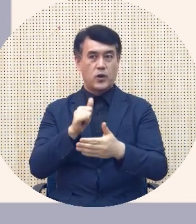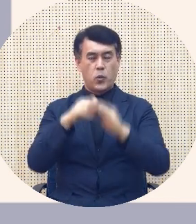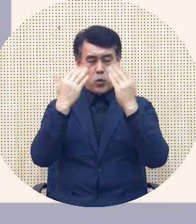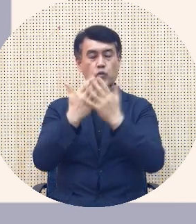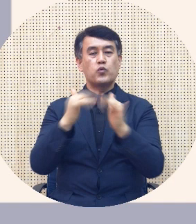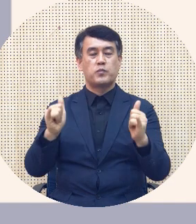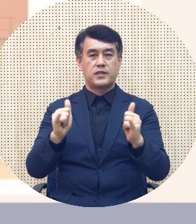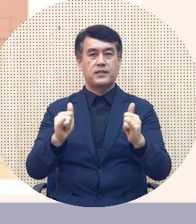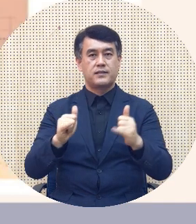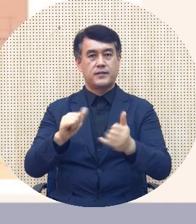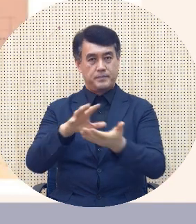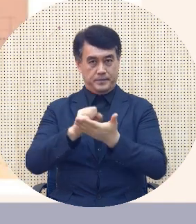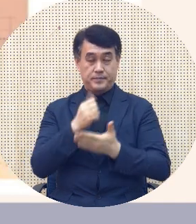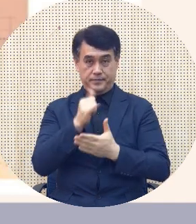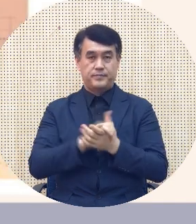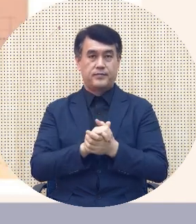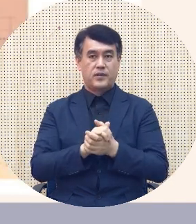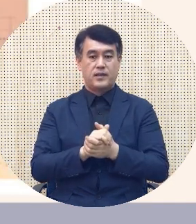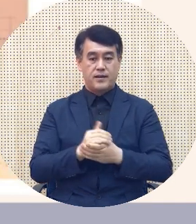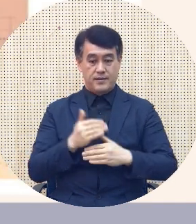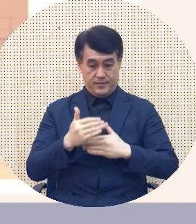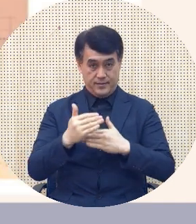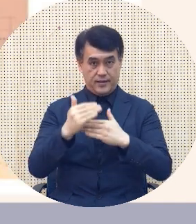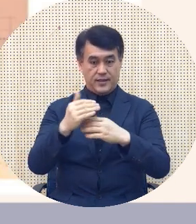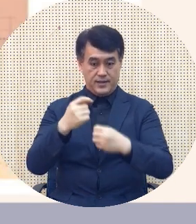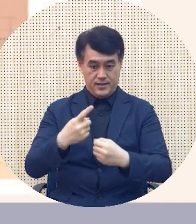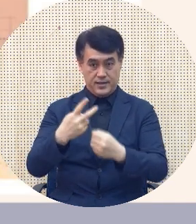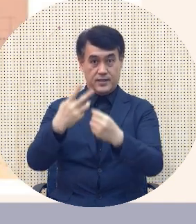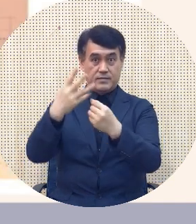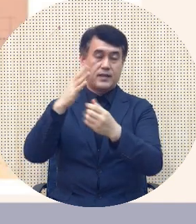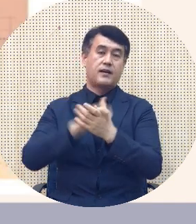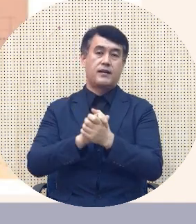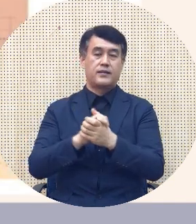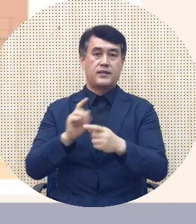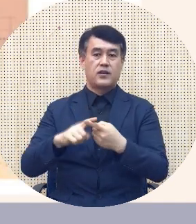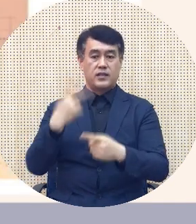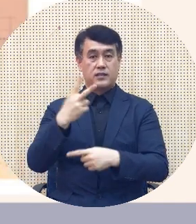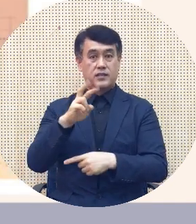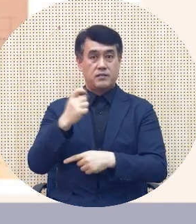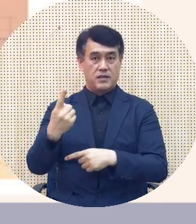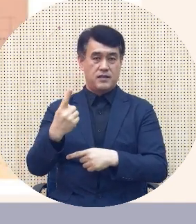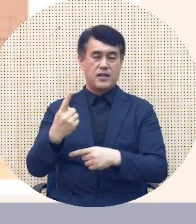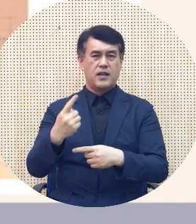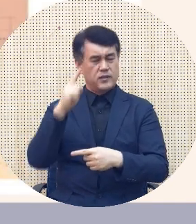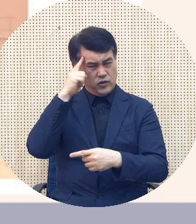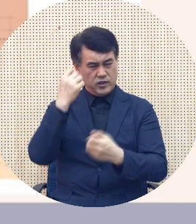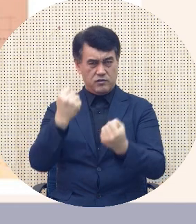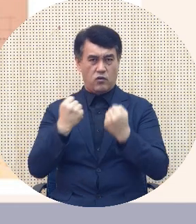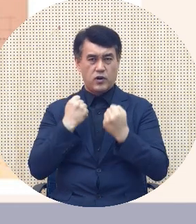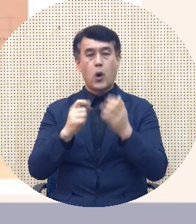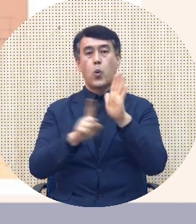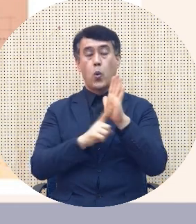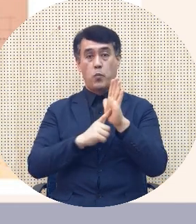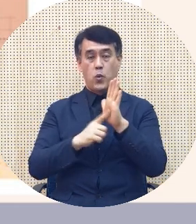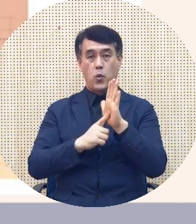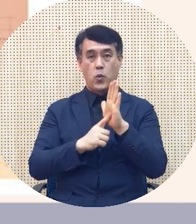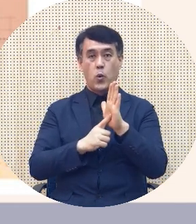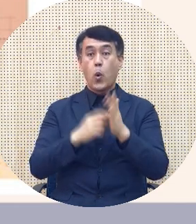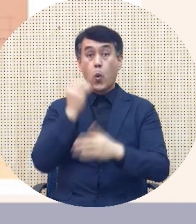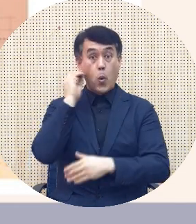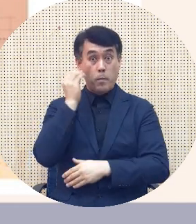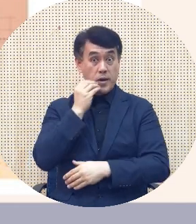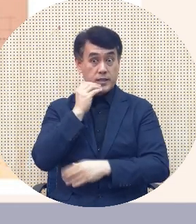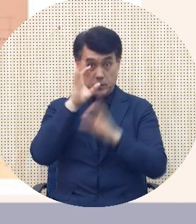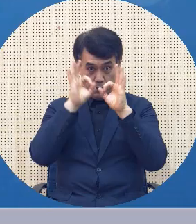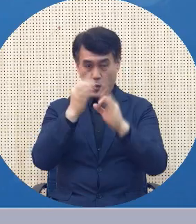참여할 수 있습니다. 단계별 세부 프로그램은 2021년 정신건강 홍보주간 홈페이지에서 확인하실